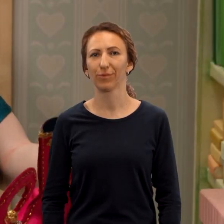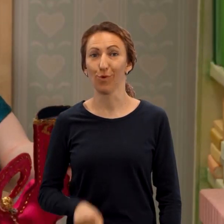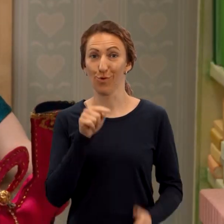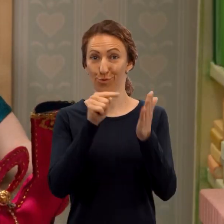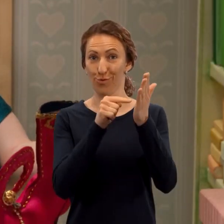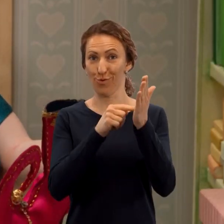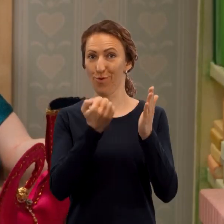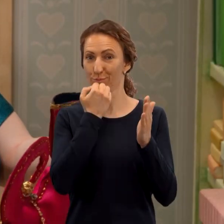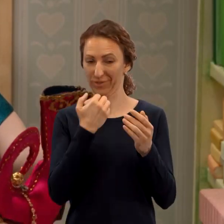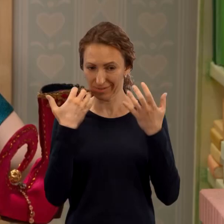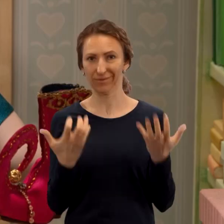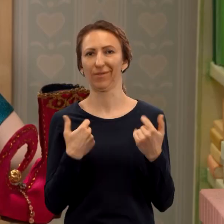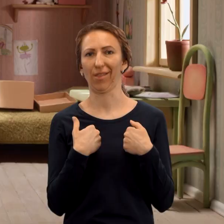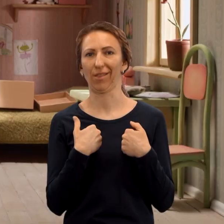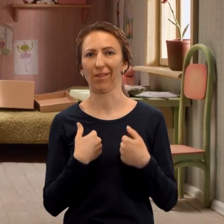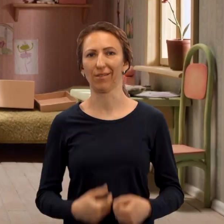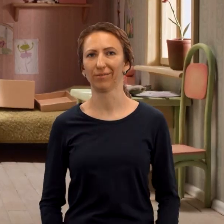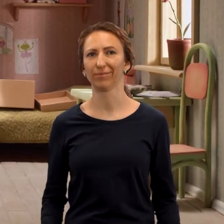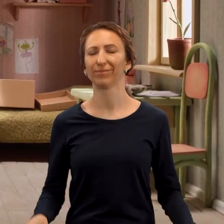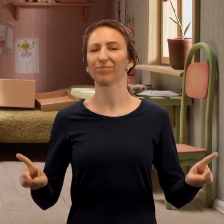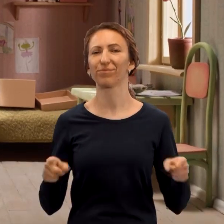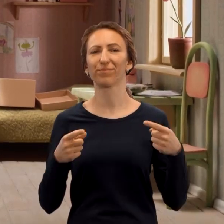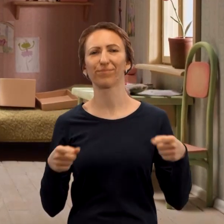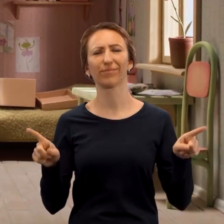Ale w sumie to też mogą być.